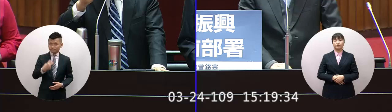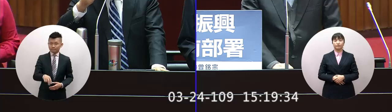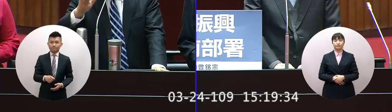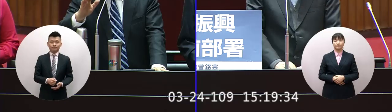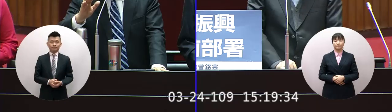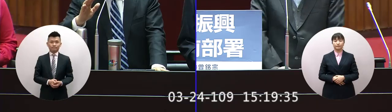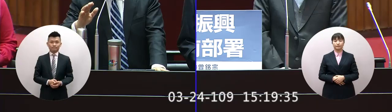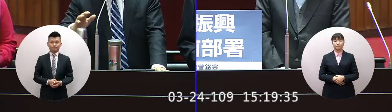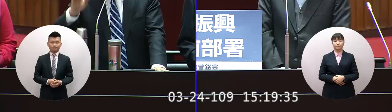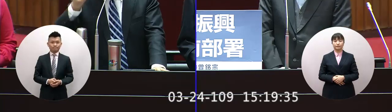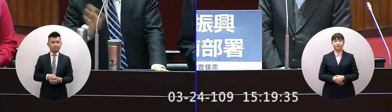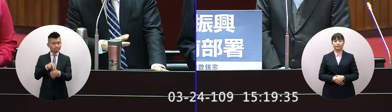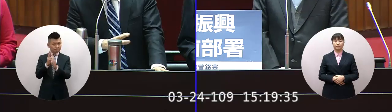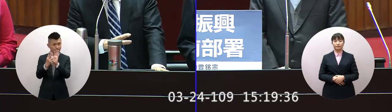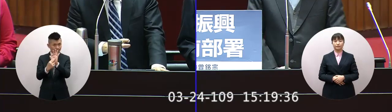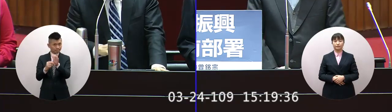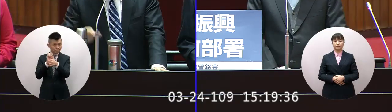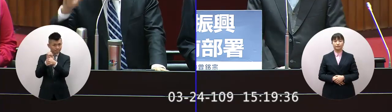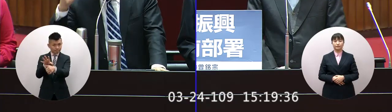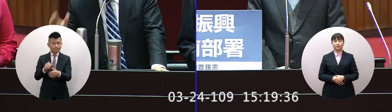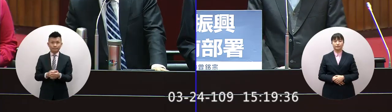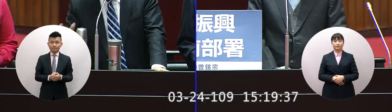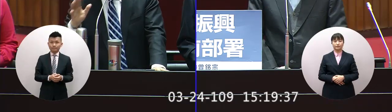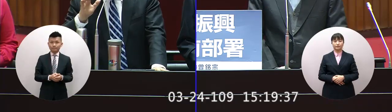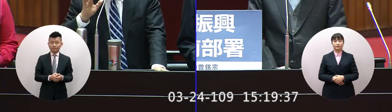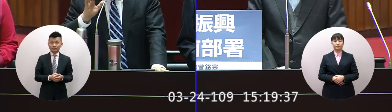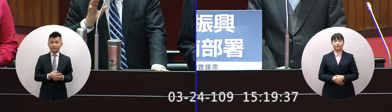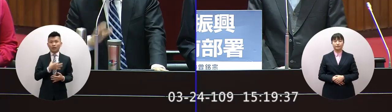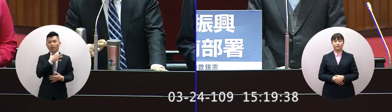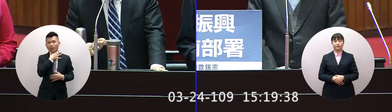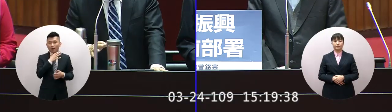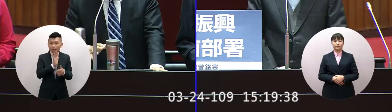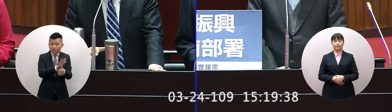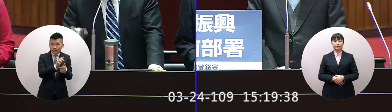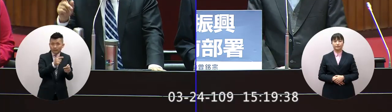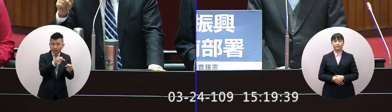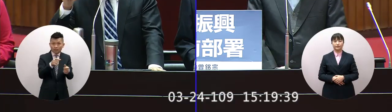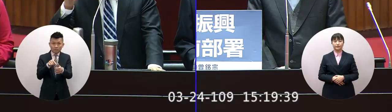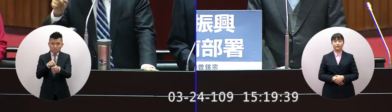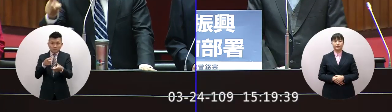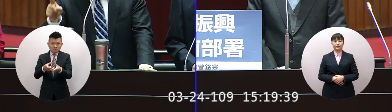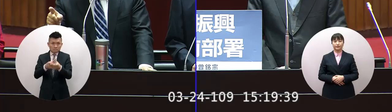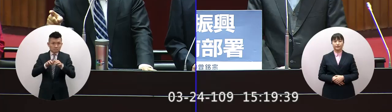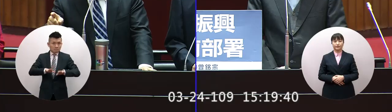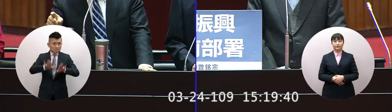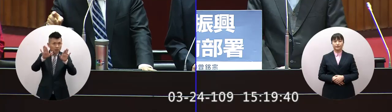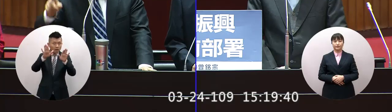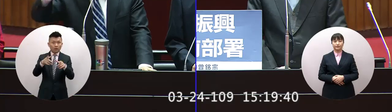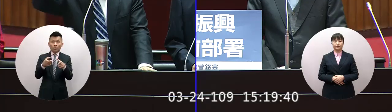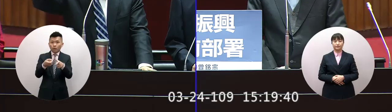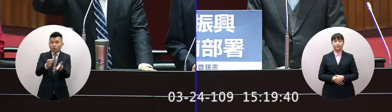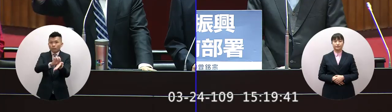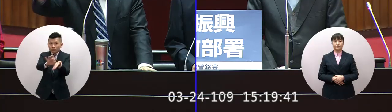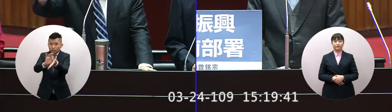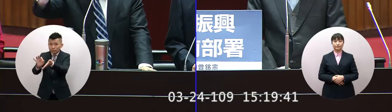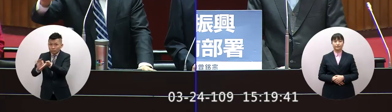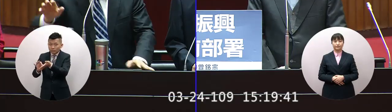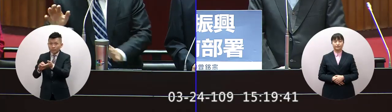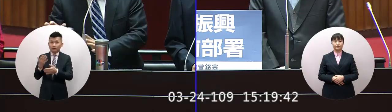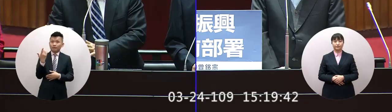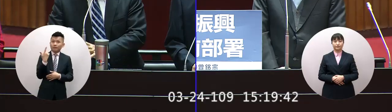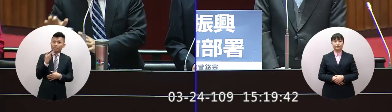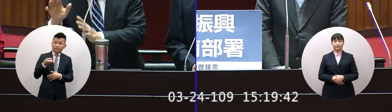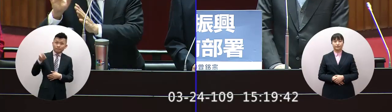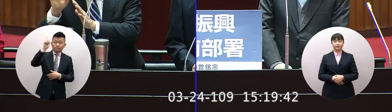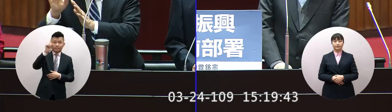员和你了解一下，不计间呢，不计纾困甲振兴呢，阮这公共支出吼。上次 SARS 的